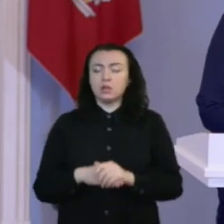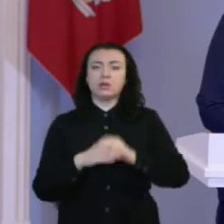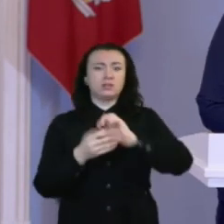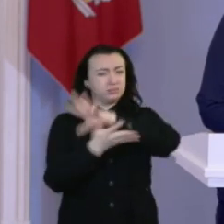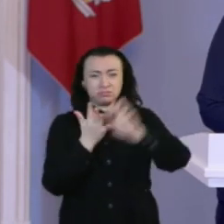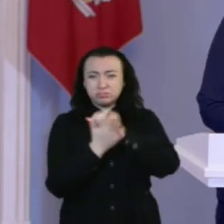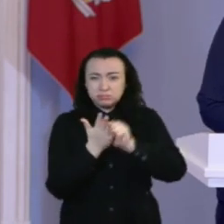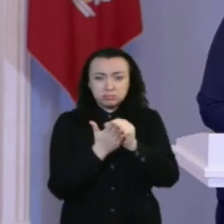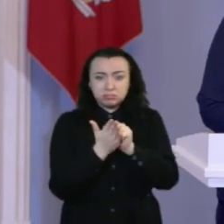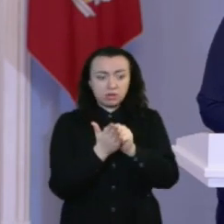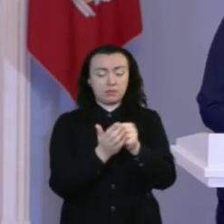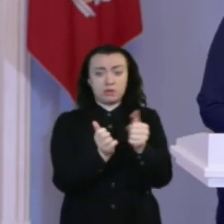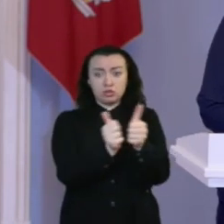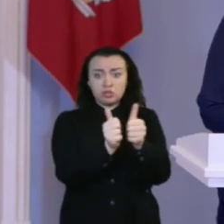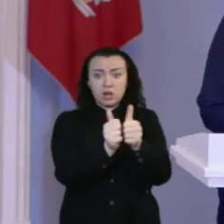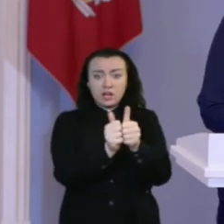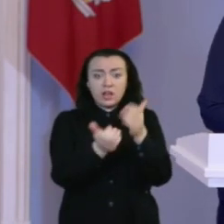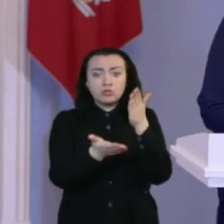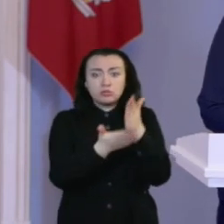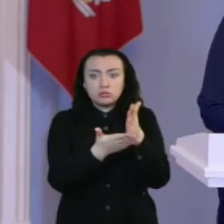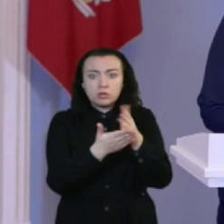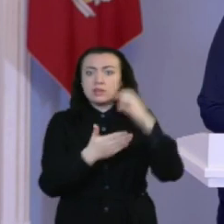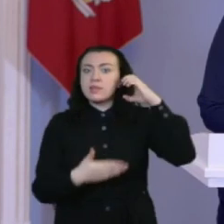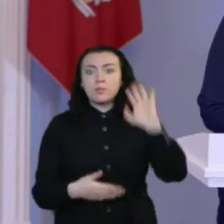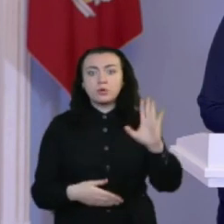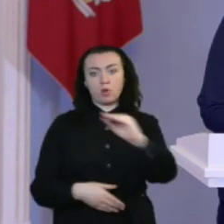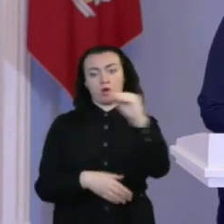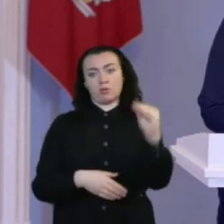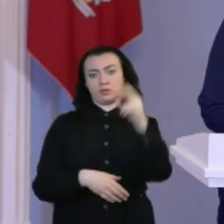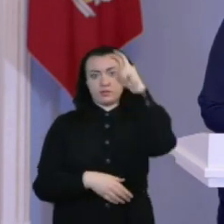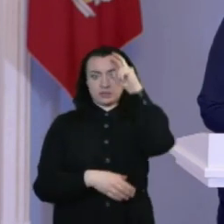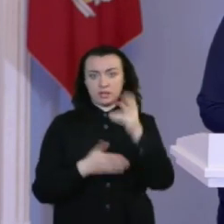sužlugdyti greta esančią nepriklausomą europietišką valstybę.